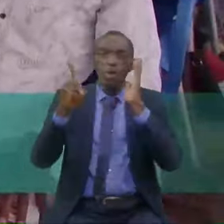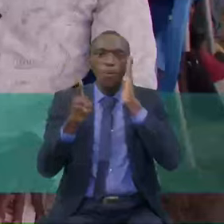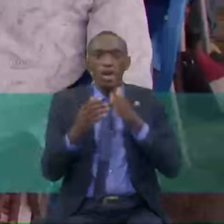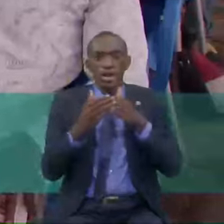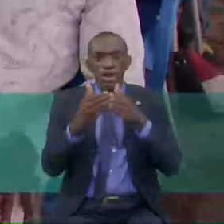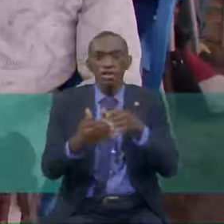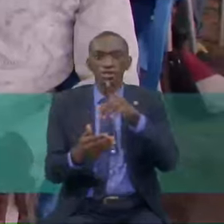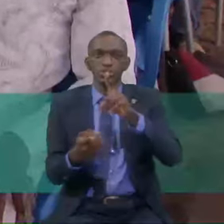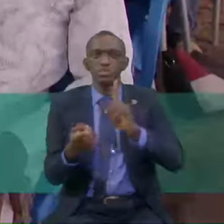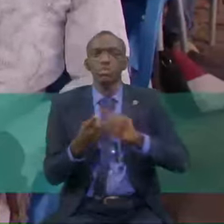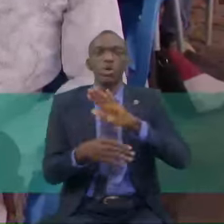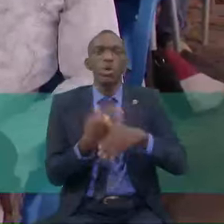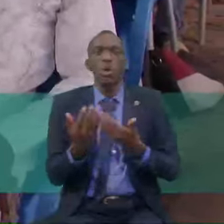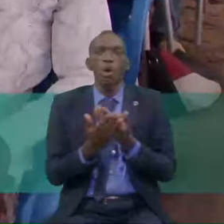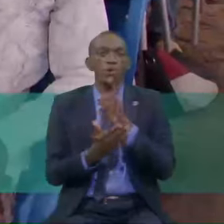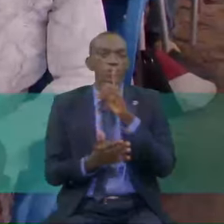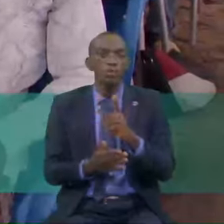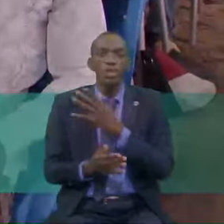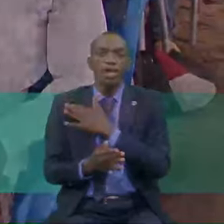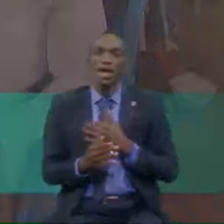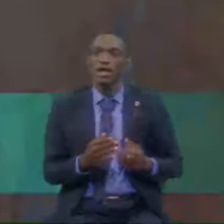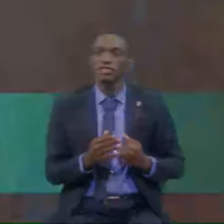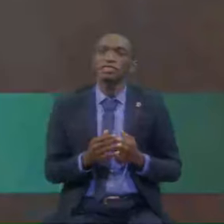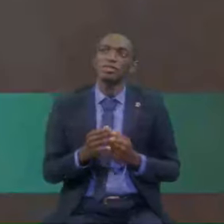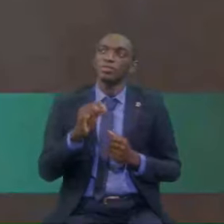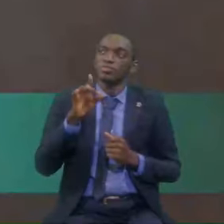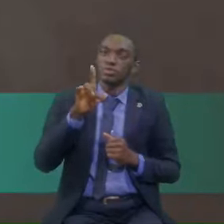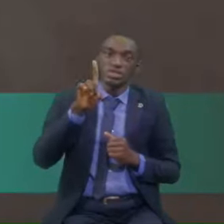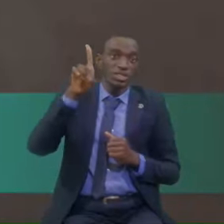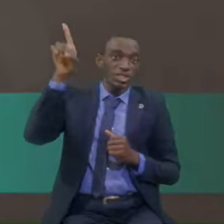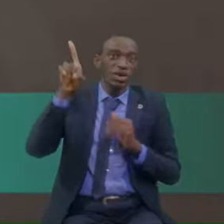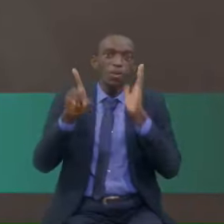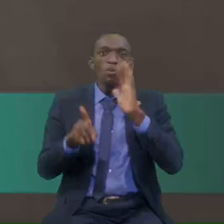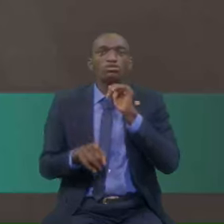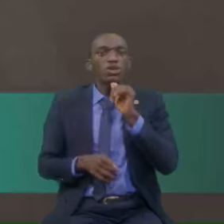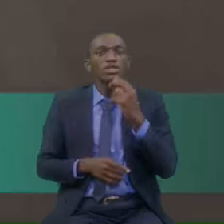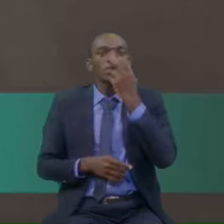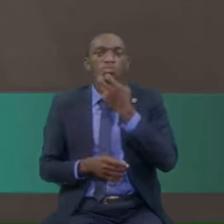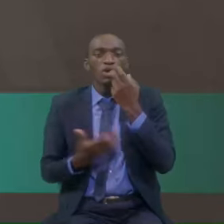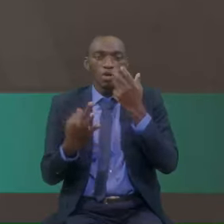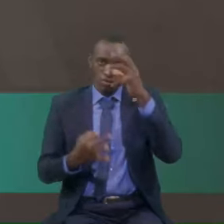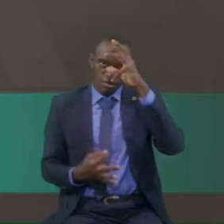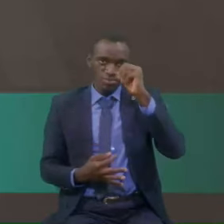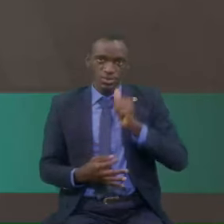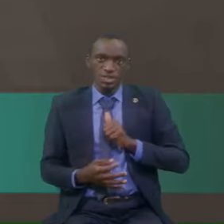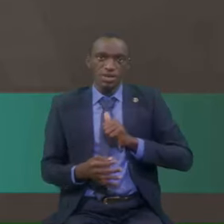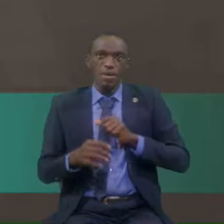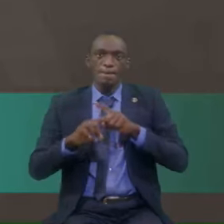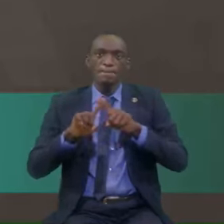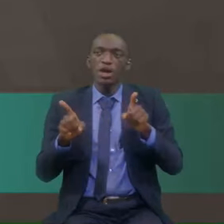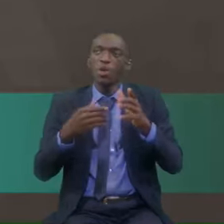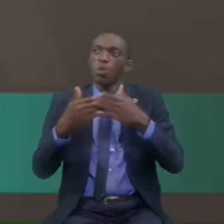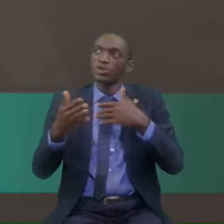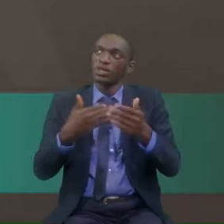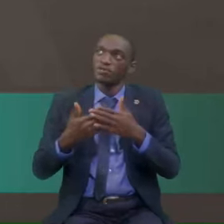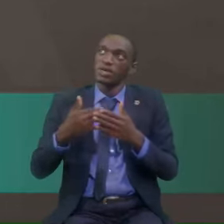Et il vous conduira dans toute la vérité. Et car il ne parlera pas de lui-même, mais il dira tout ce qu'il